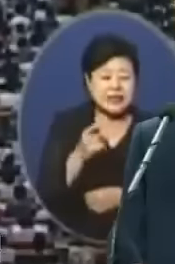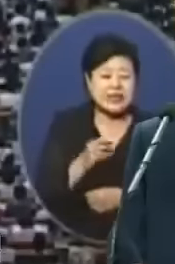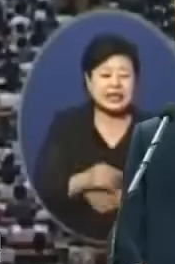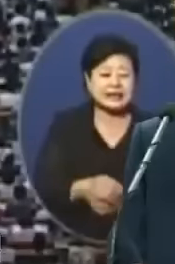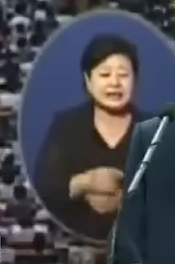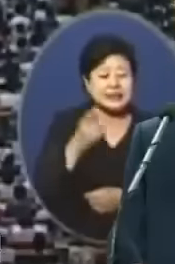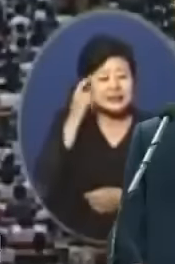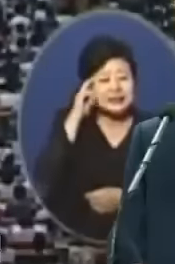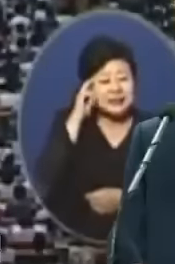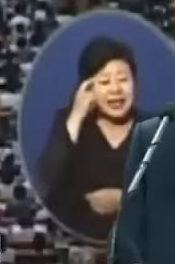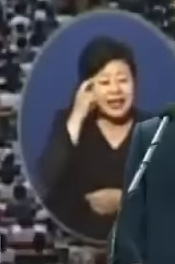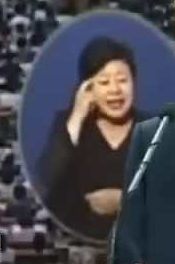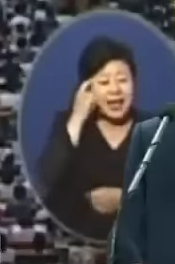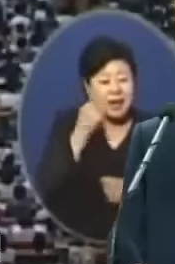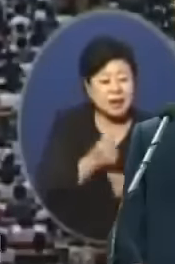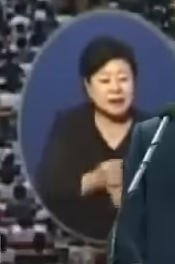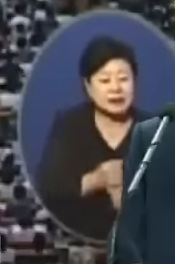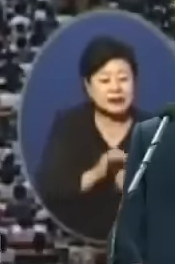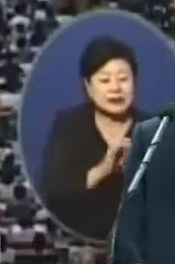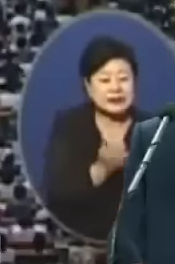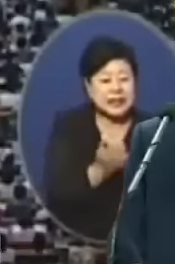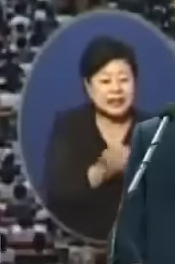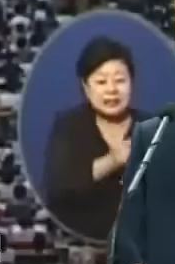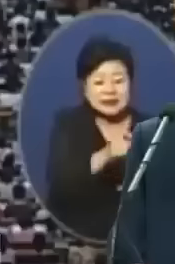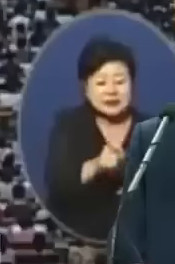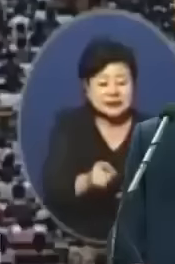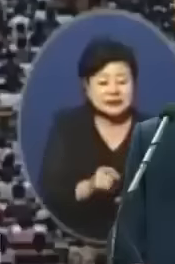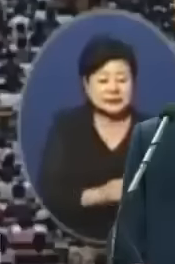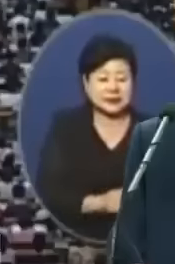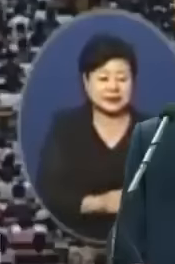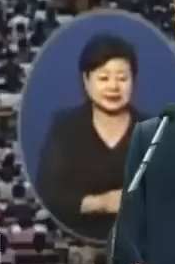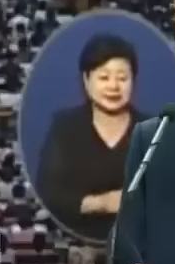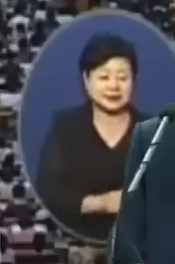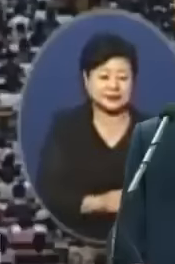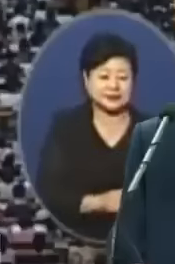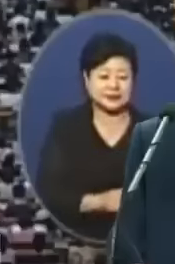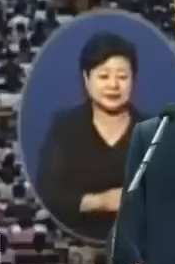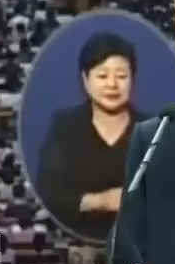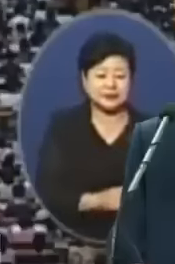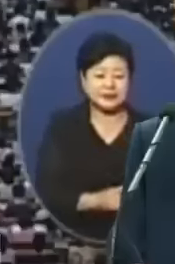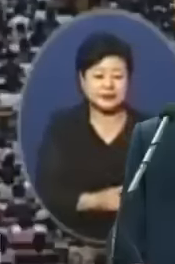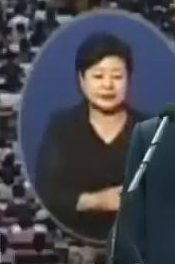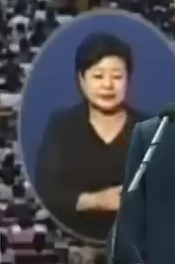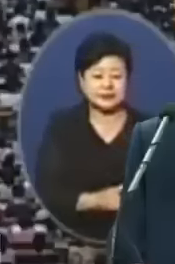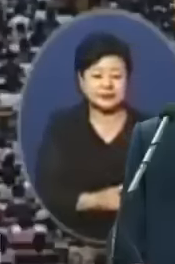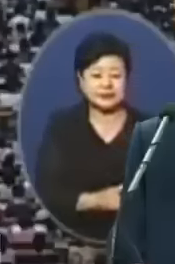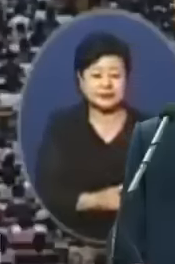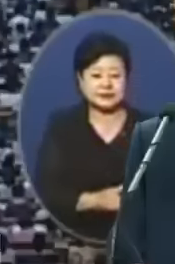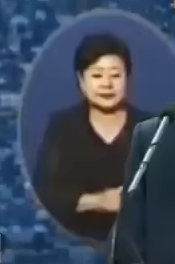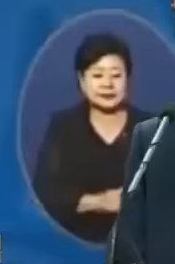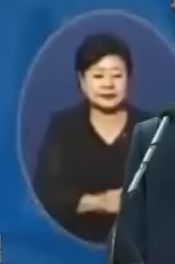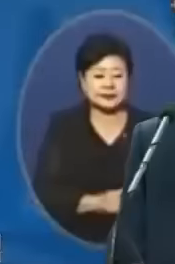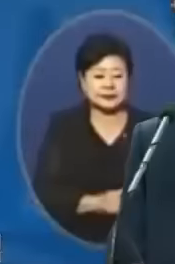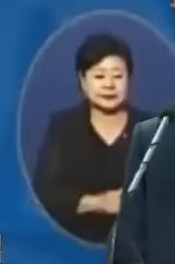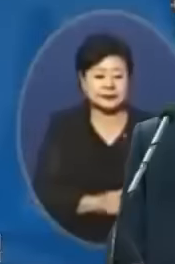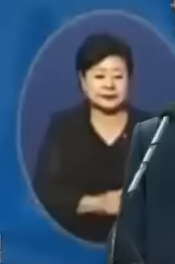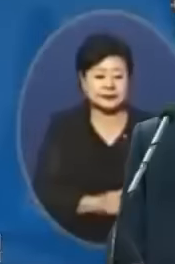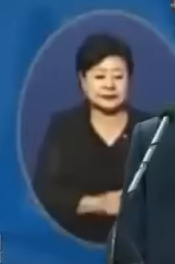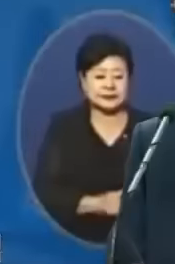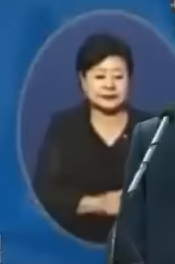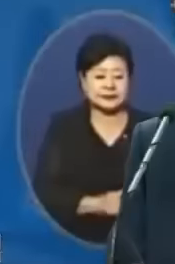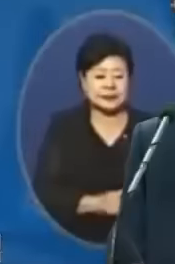왜 생각 주관을 만들어서 가는 책을 쓴 세계적인 경영 컨설턴트 대니얼 패트릭